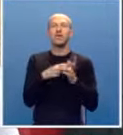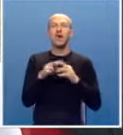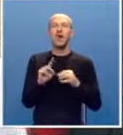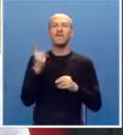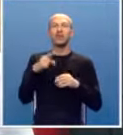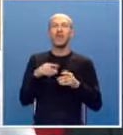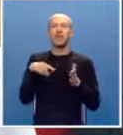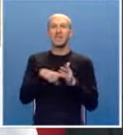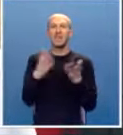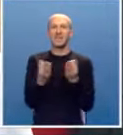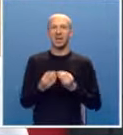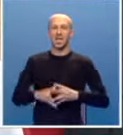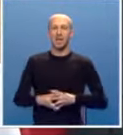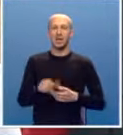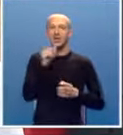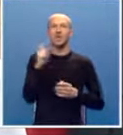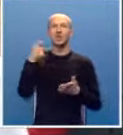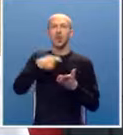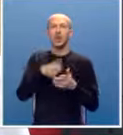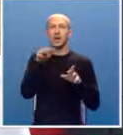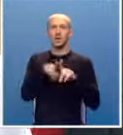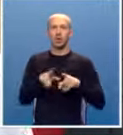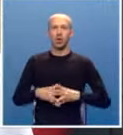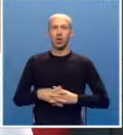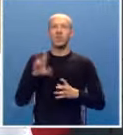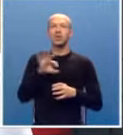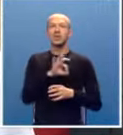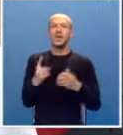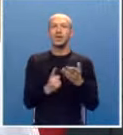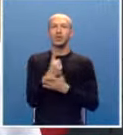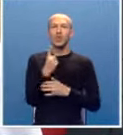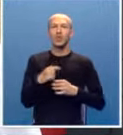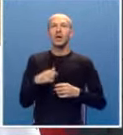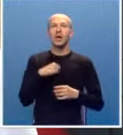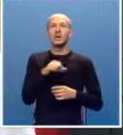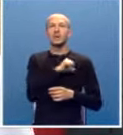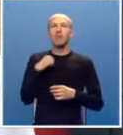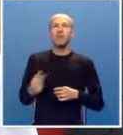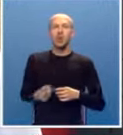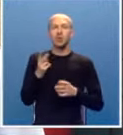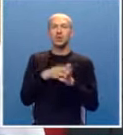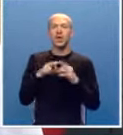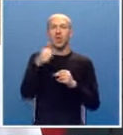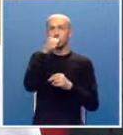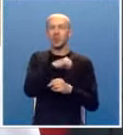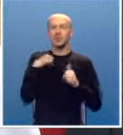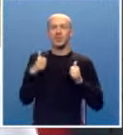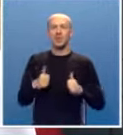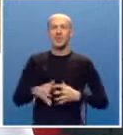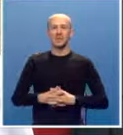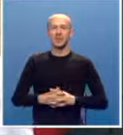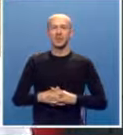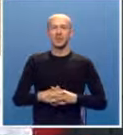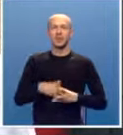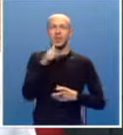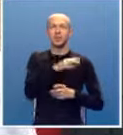veća mjesta, zajednice i veća ulaganja i sl. Tako da su ovo sjajni uspjesi, ja sam reći da sam ponosan na ono što sam danas evo